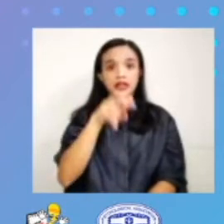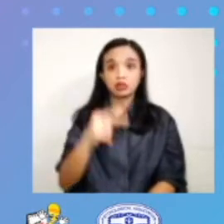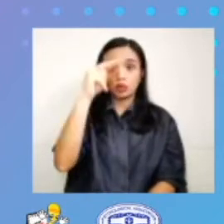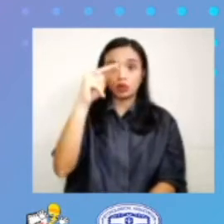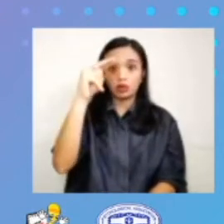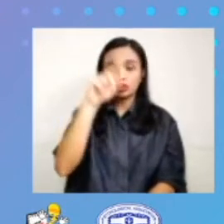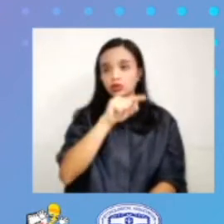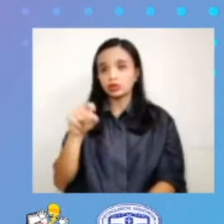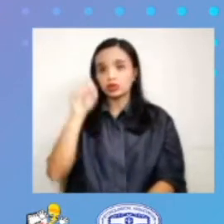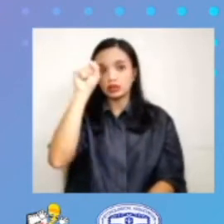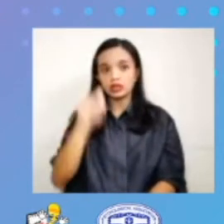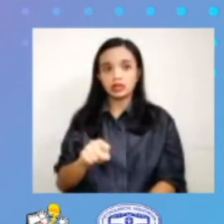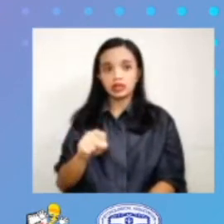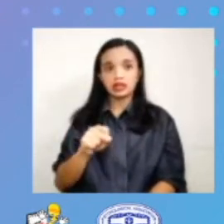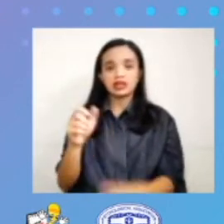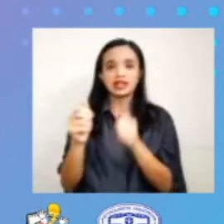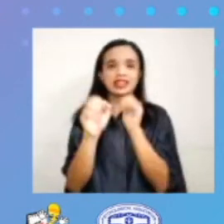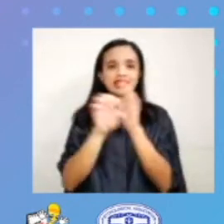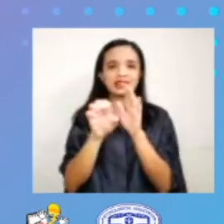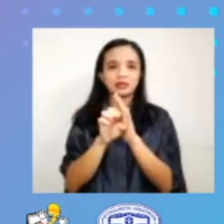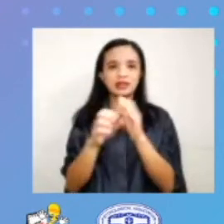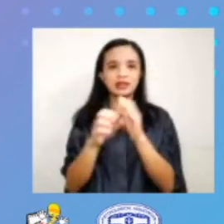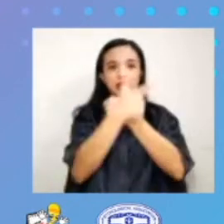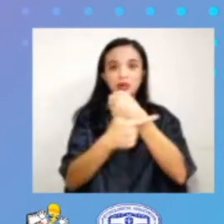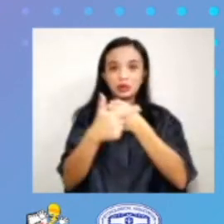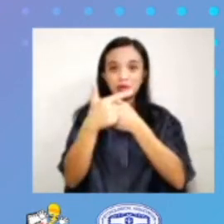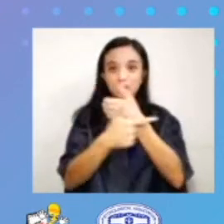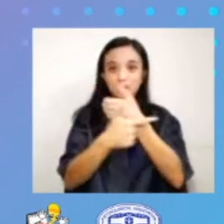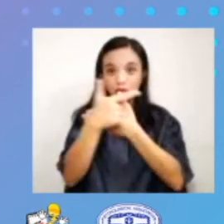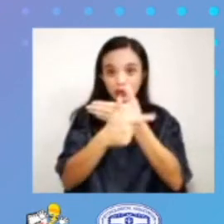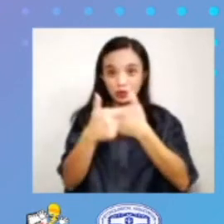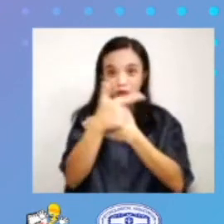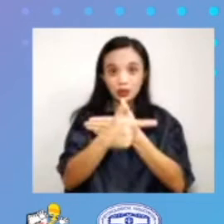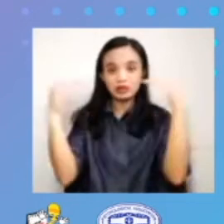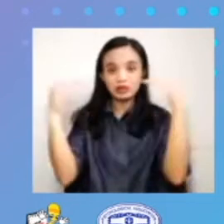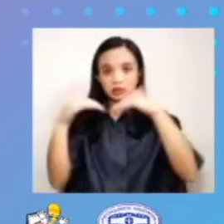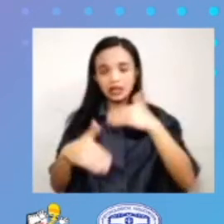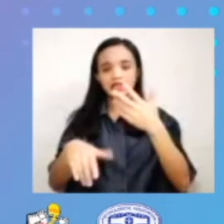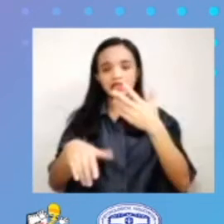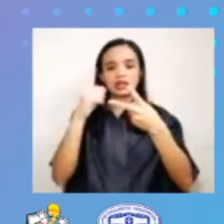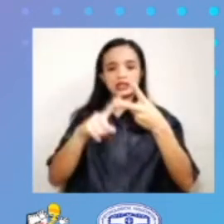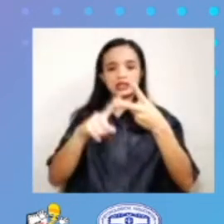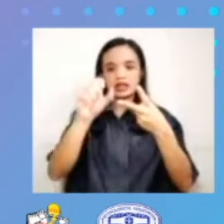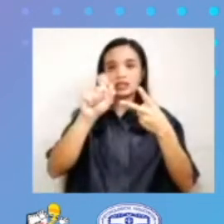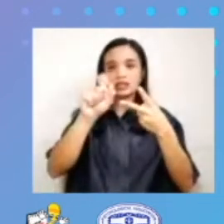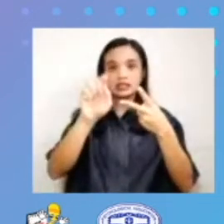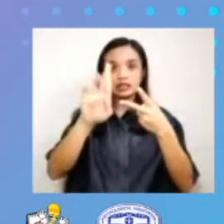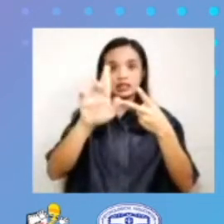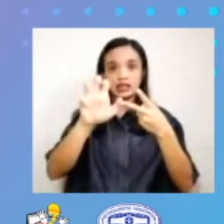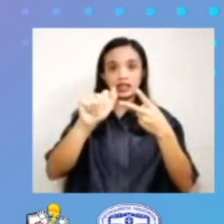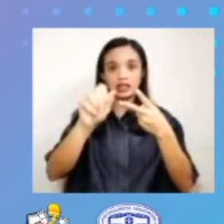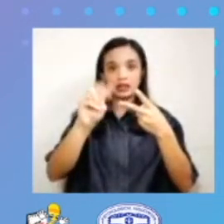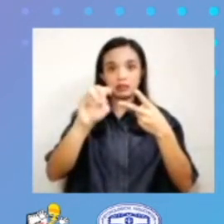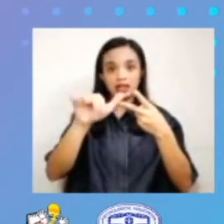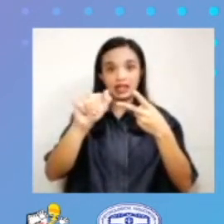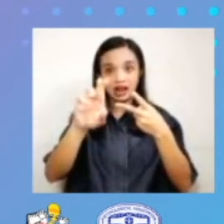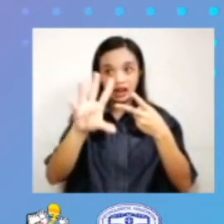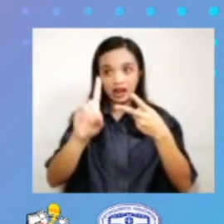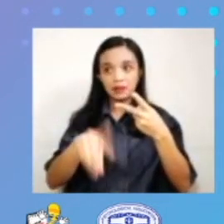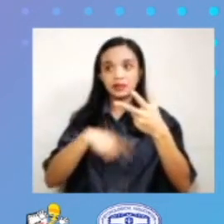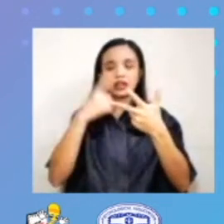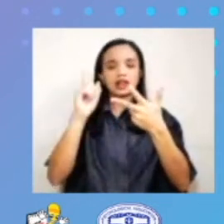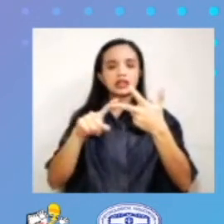from home na to, ang hirap kasi nakaupo lang tayo. That's why, di ba, what I do, like kahapon, my God, kahapon I traveled from north to